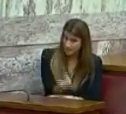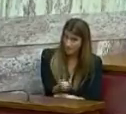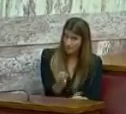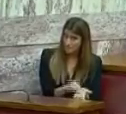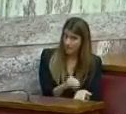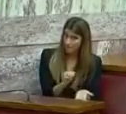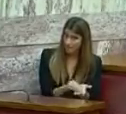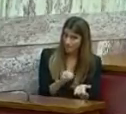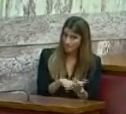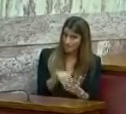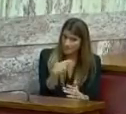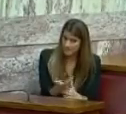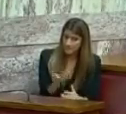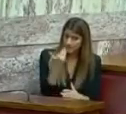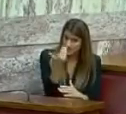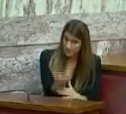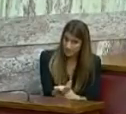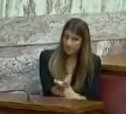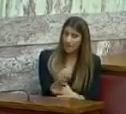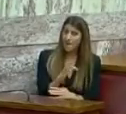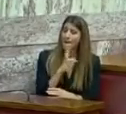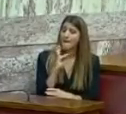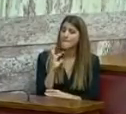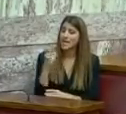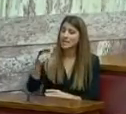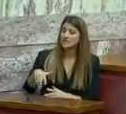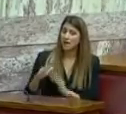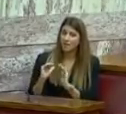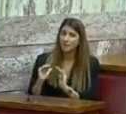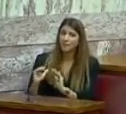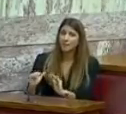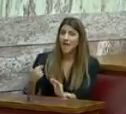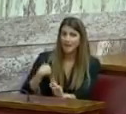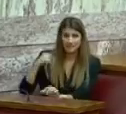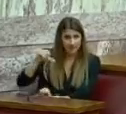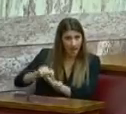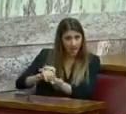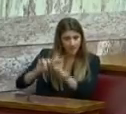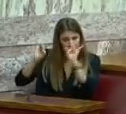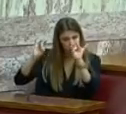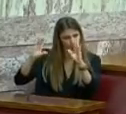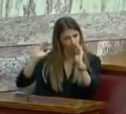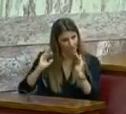αυτό ακολουθούμε μέχρι σήμερα αυτή την πορεία, ακριβώς